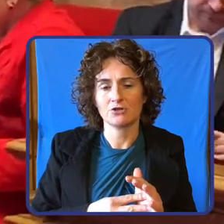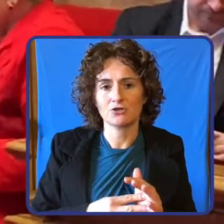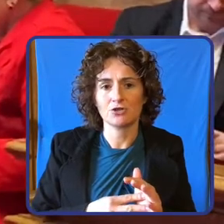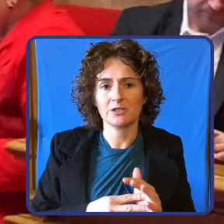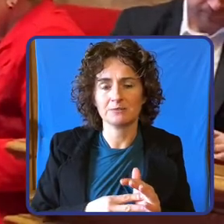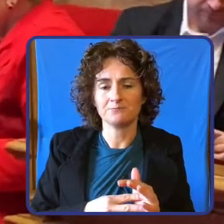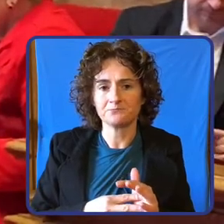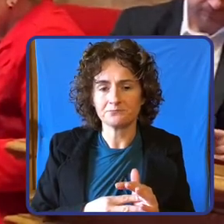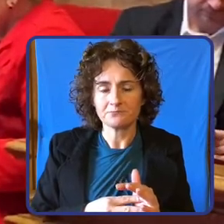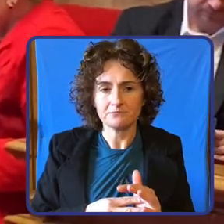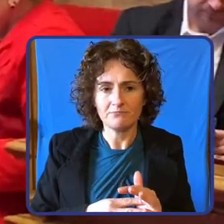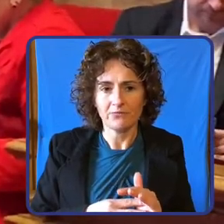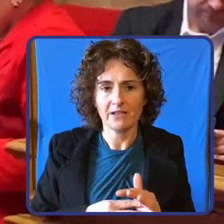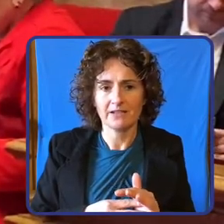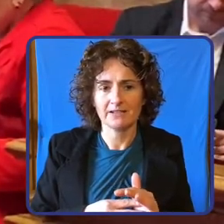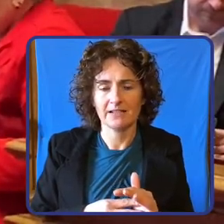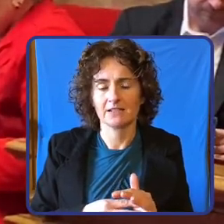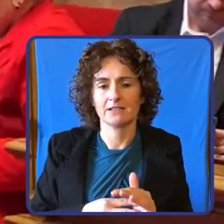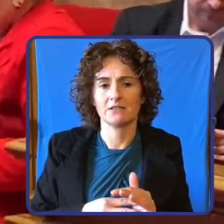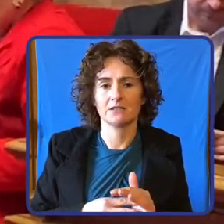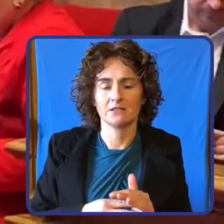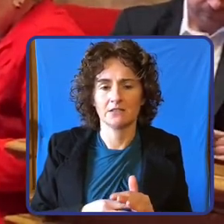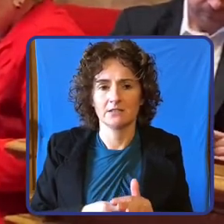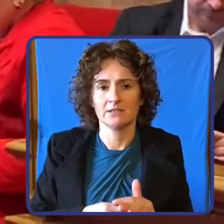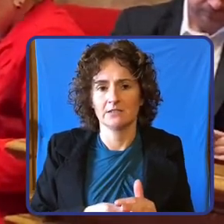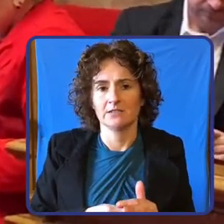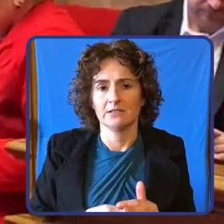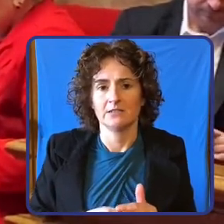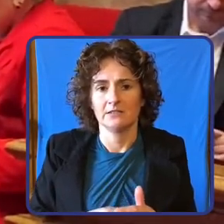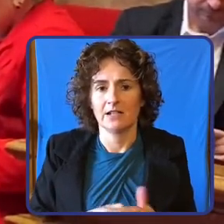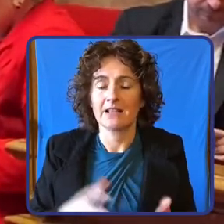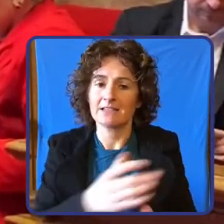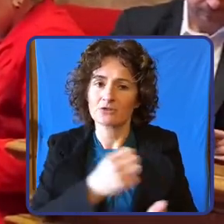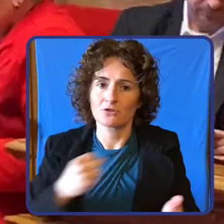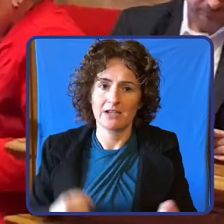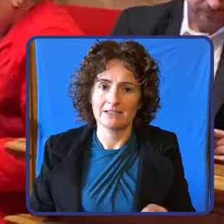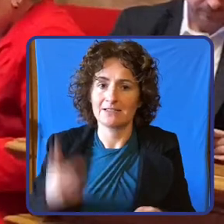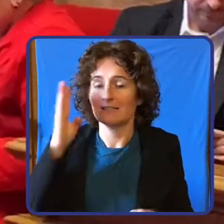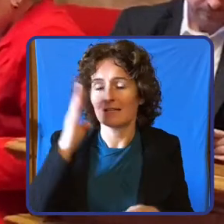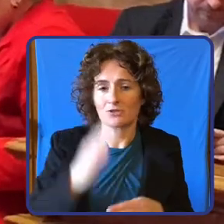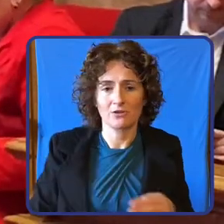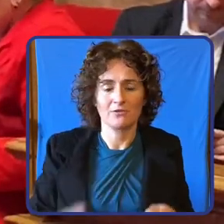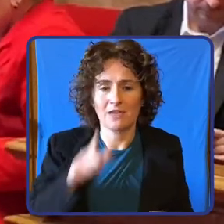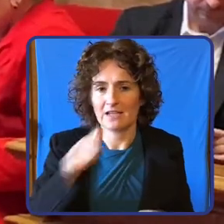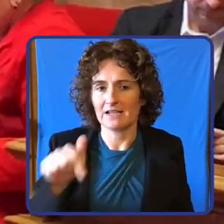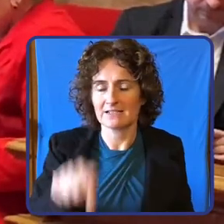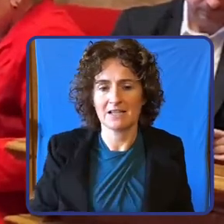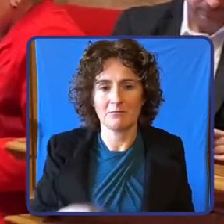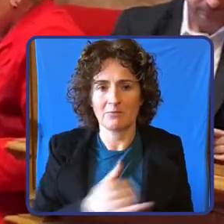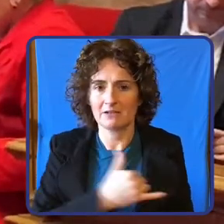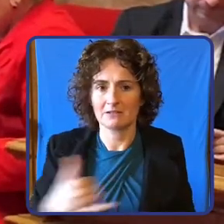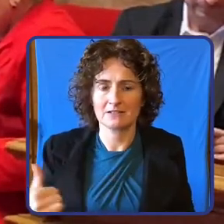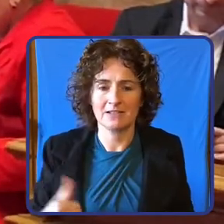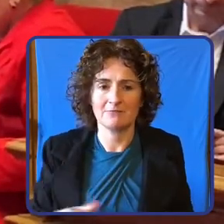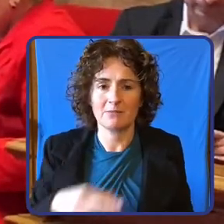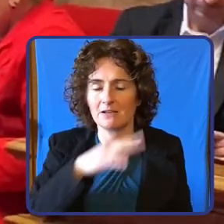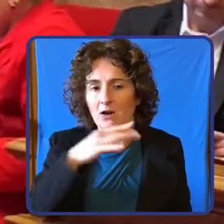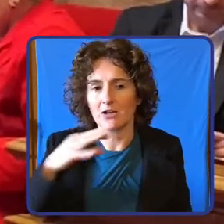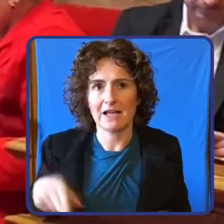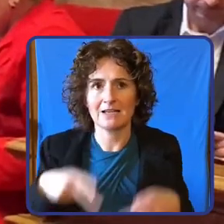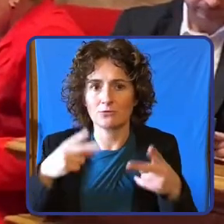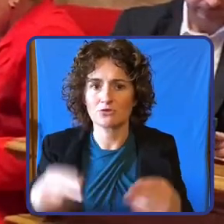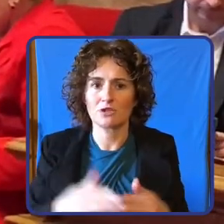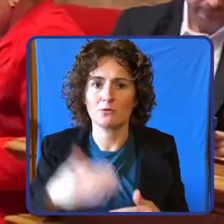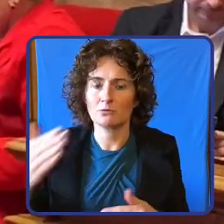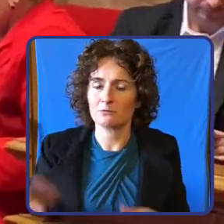az idején vége lesz. Erről, hogyha kaphatnék valamilyen pontos tájékoztatást, hogy ez most hogy áll, mert főleg a Rárosi út mellett élők nagyon szeretnék,